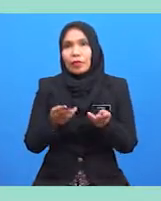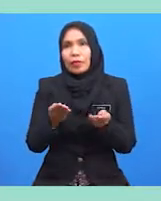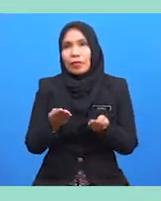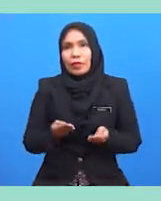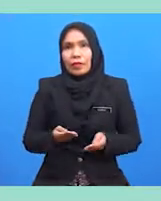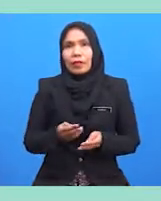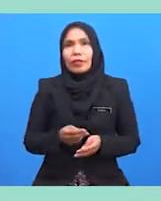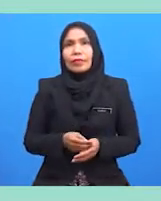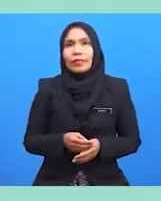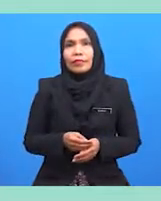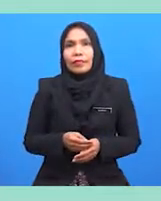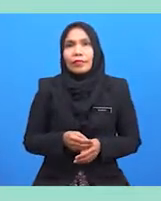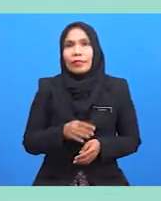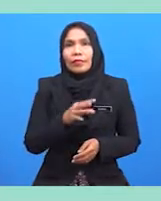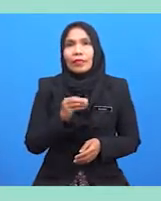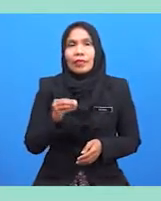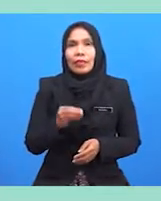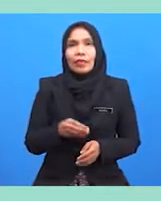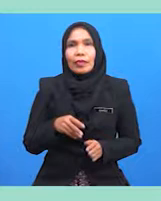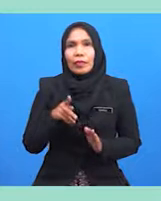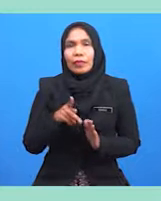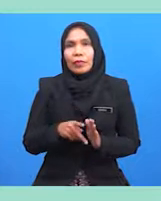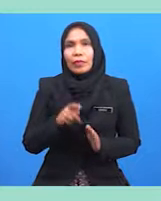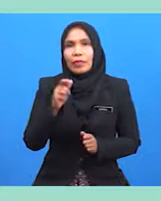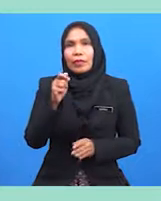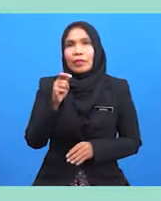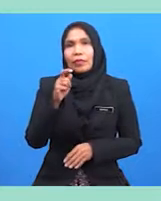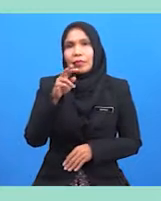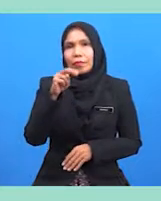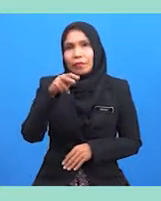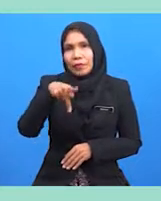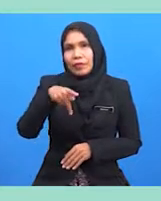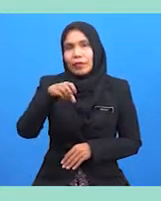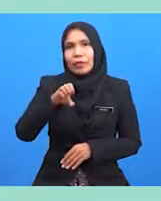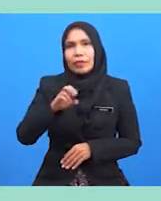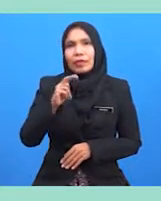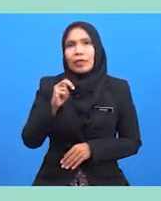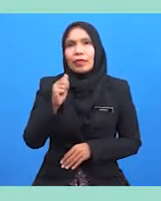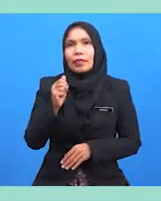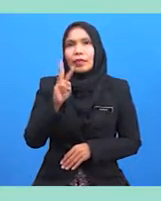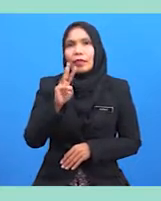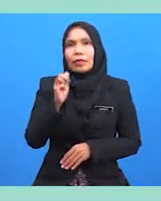SS mata wang asing yang ditunjukkan dalam paparan.